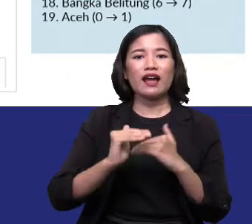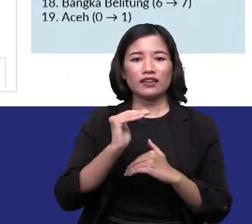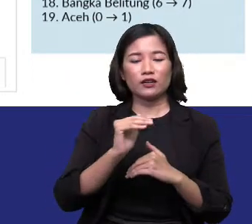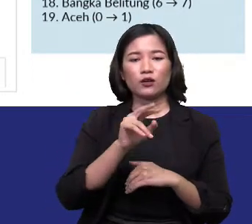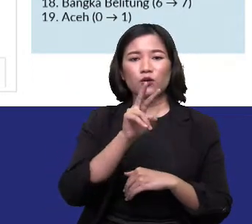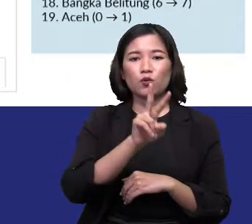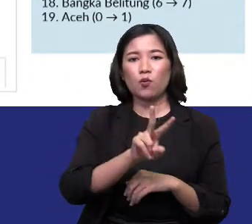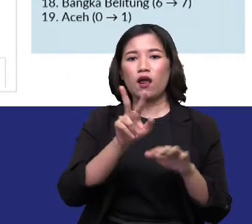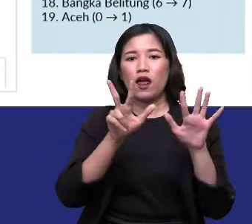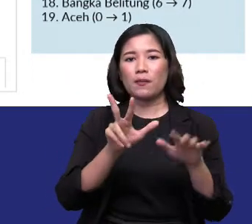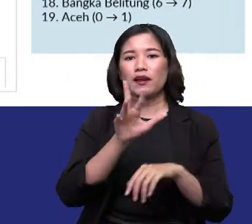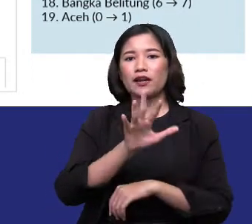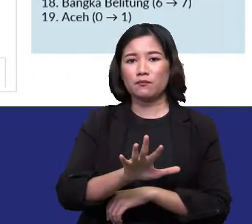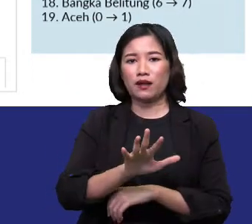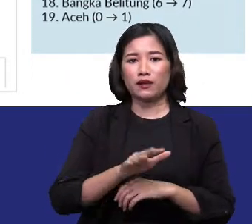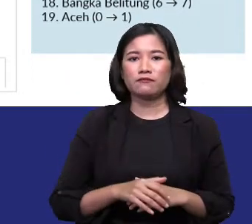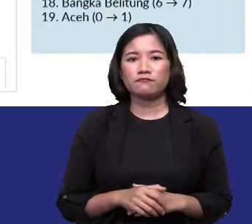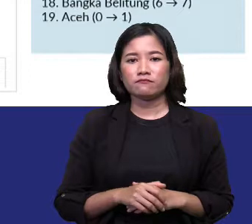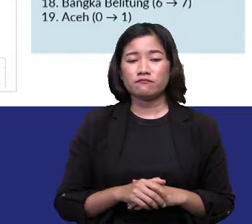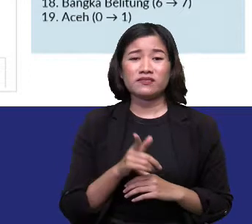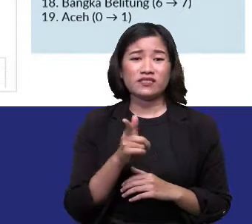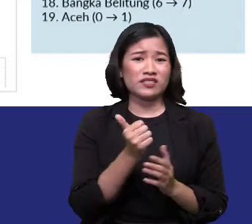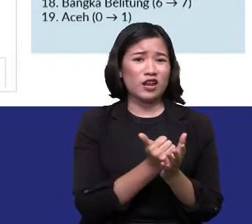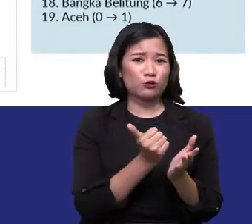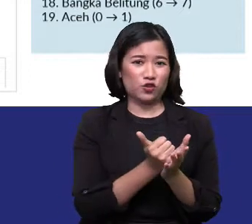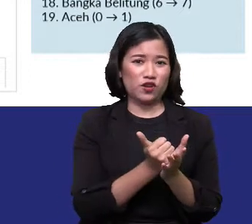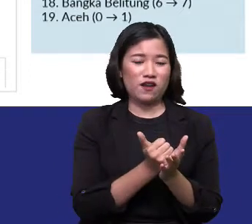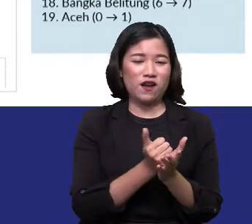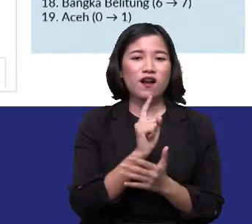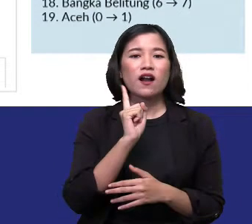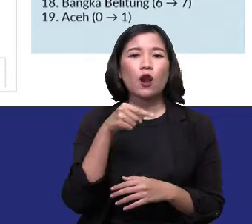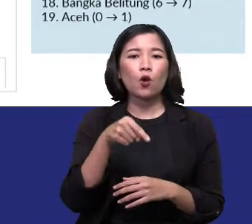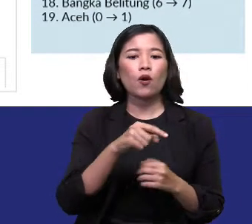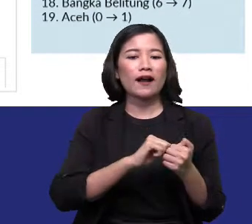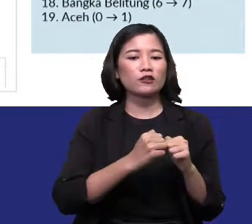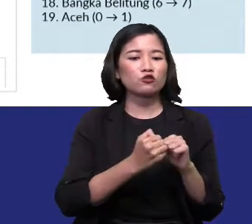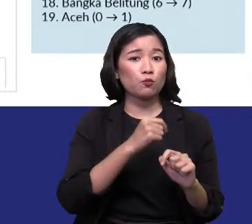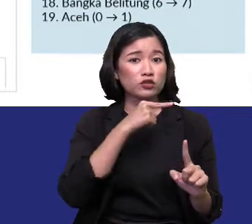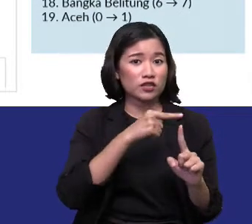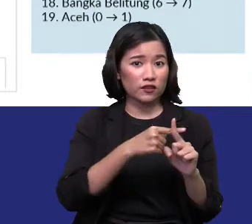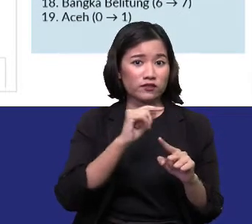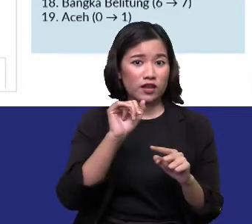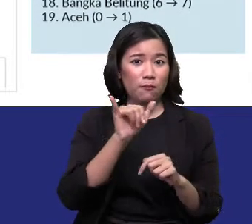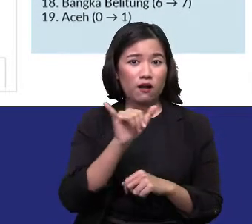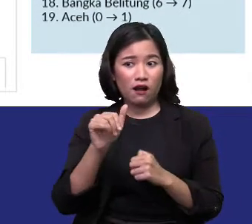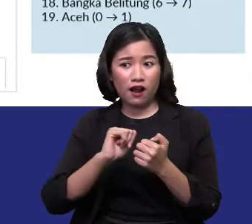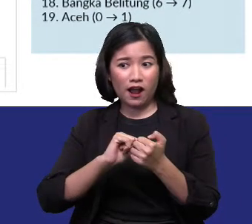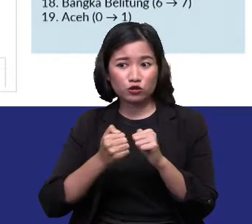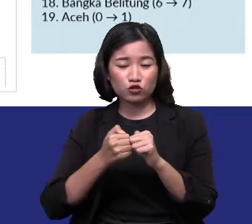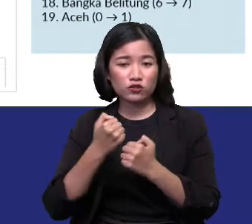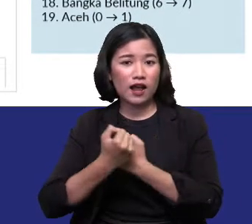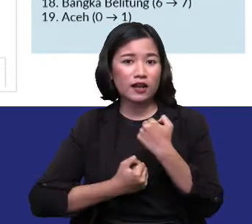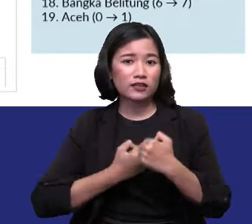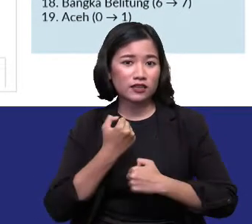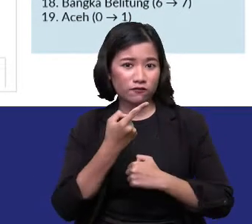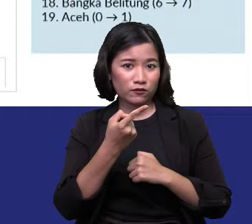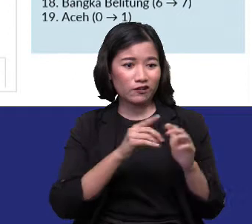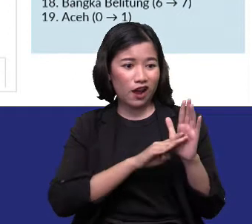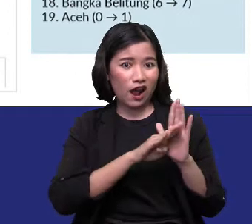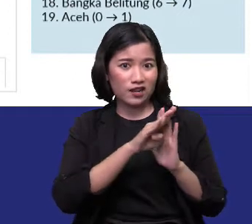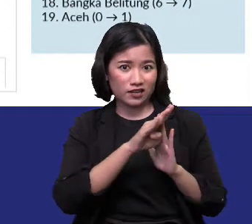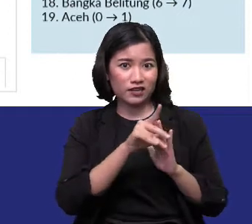285 kasus seyogyanya Apabila kasus positif dan kasus aktif mengalami kenaikan maka